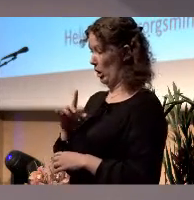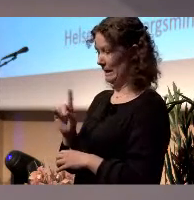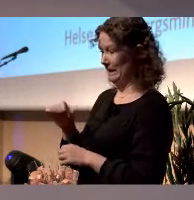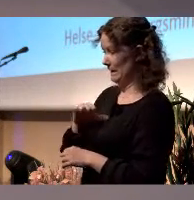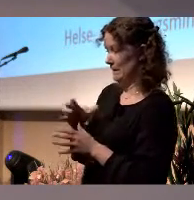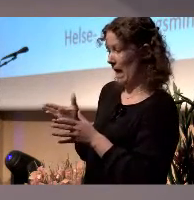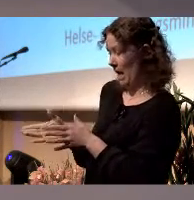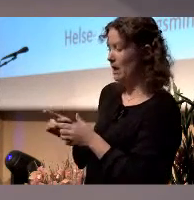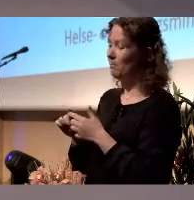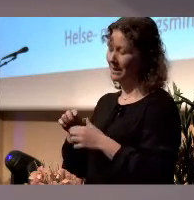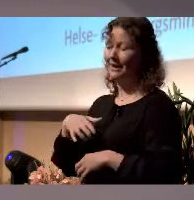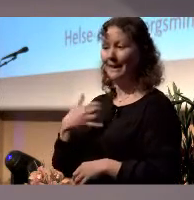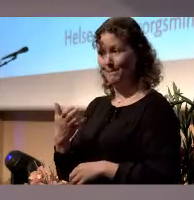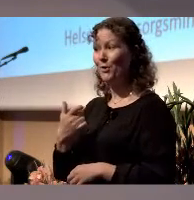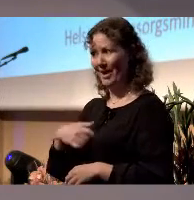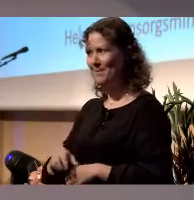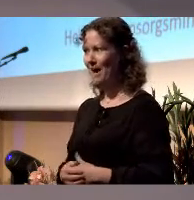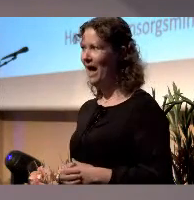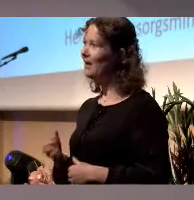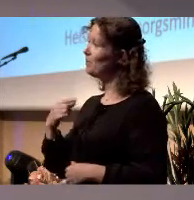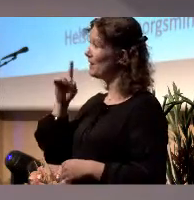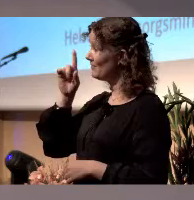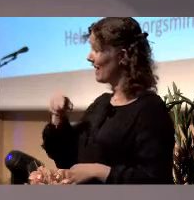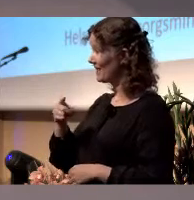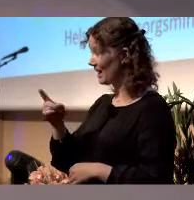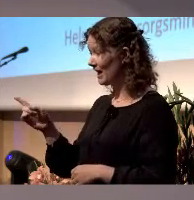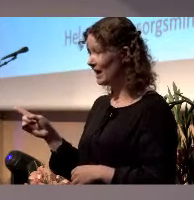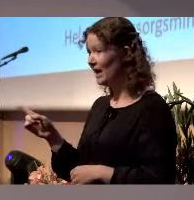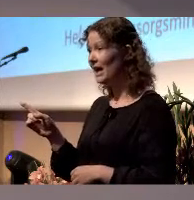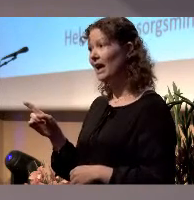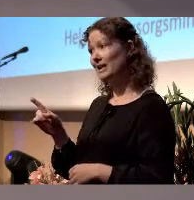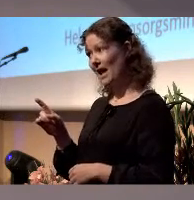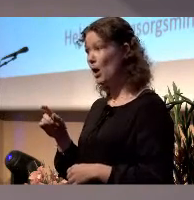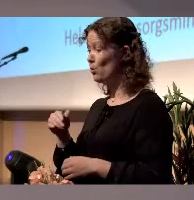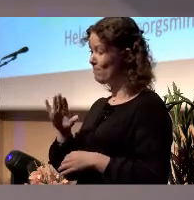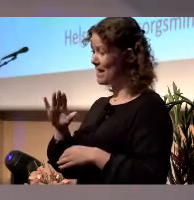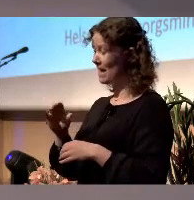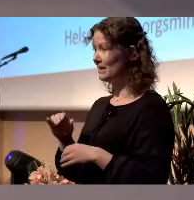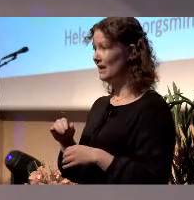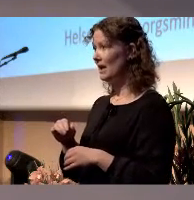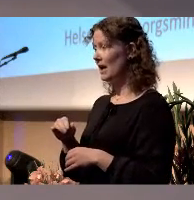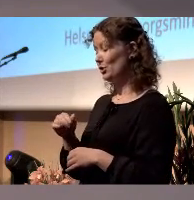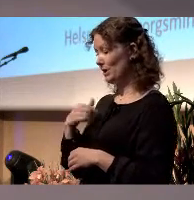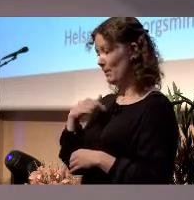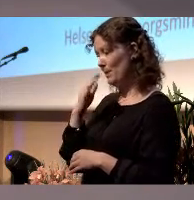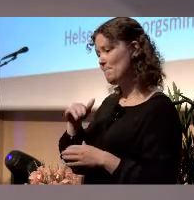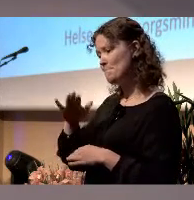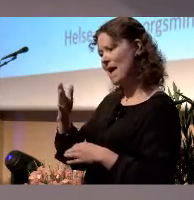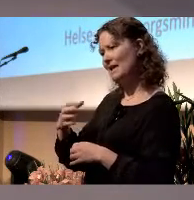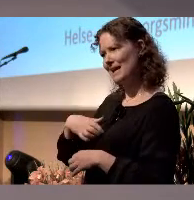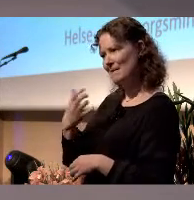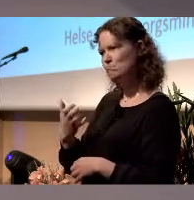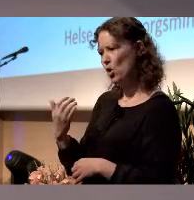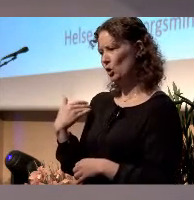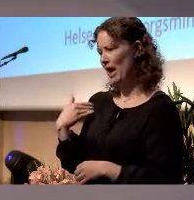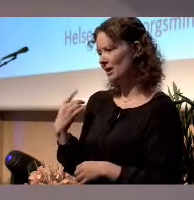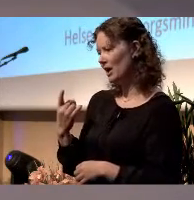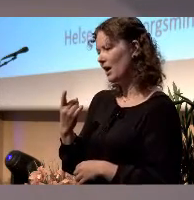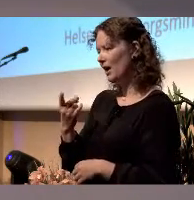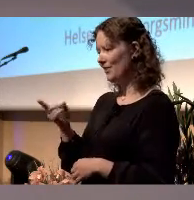men det er imponerende. Men vet dere hva? Det er jo enda mer, jeg ble enda mer imponert faktisk av